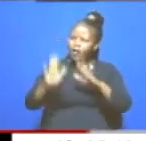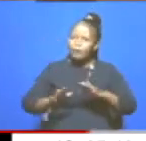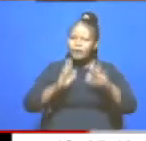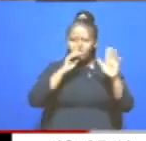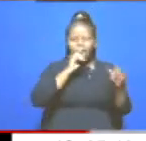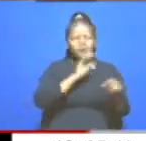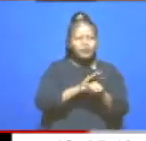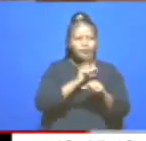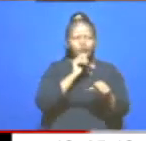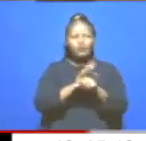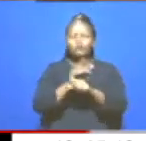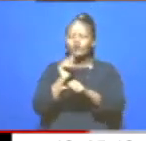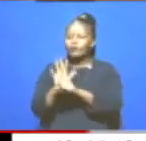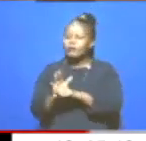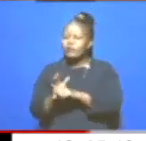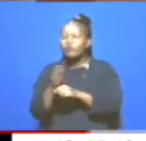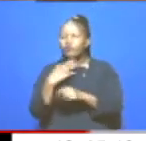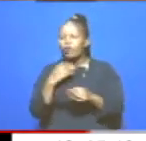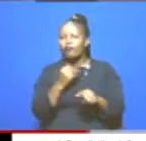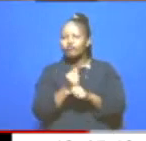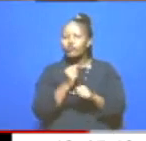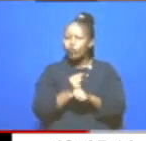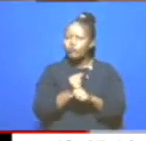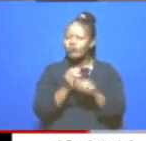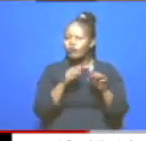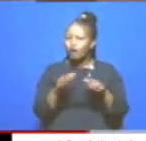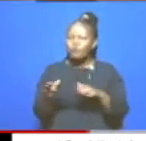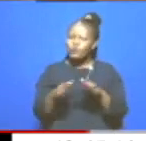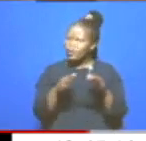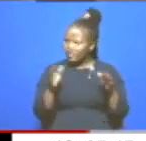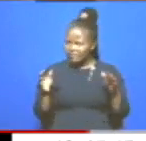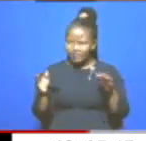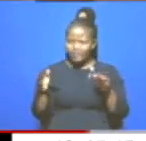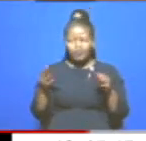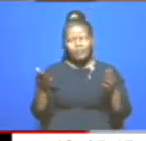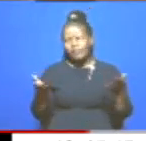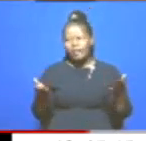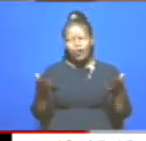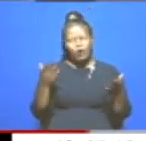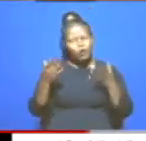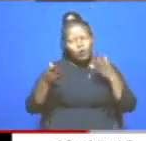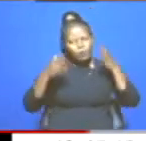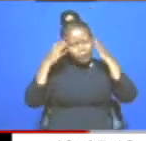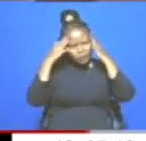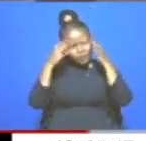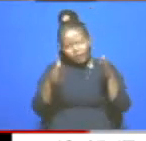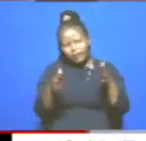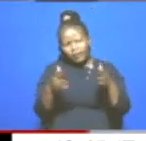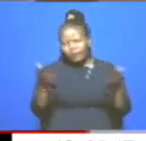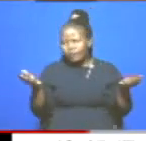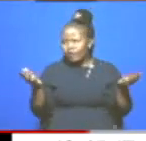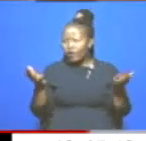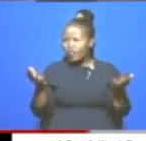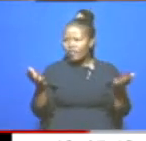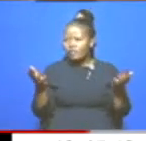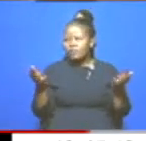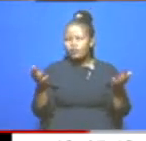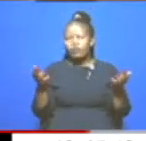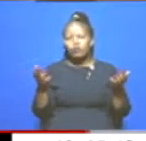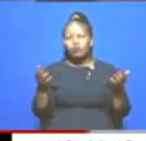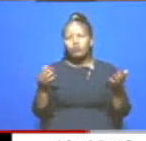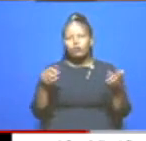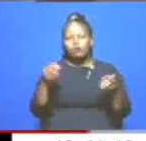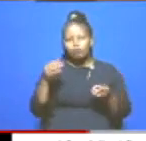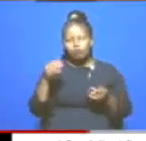kwamba kuna nafasi za kazi. Ndio. Sasa pengine tuangazie uchumi wa samawati katika kaunti ya